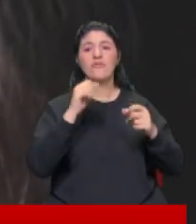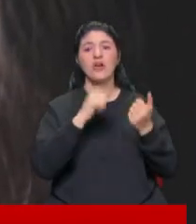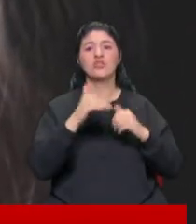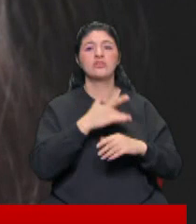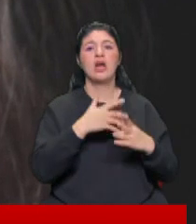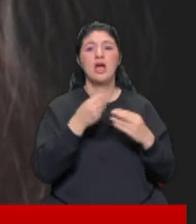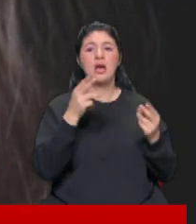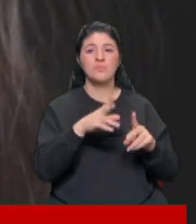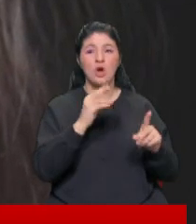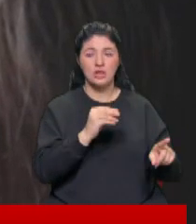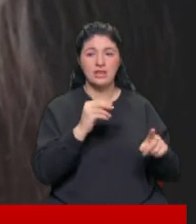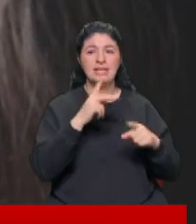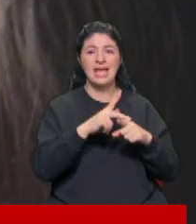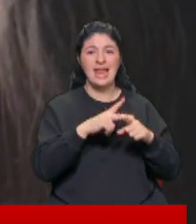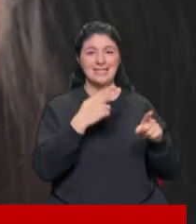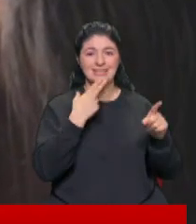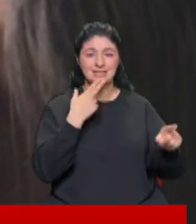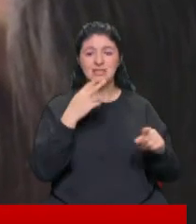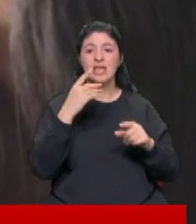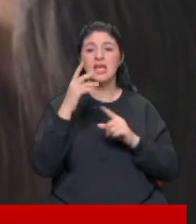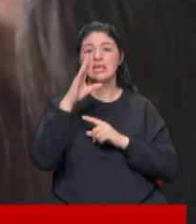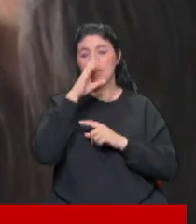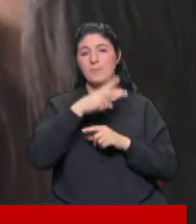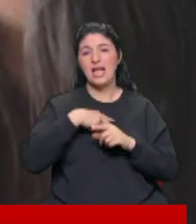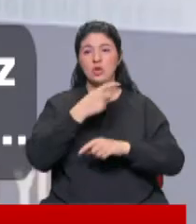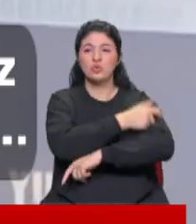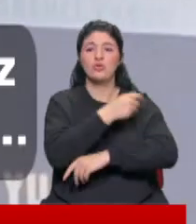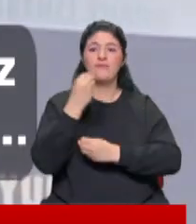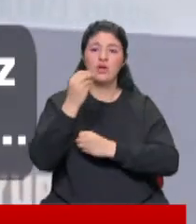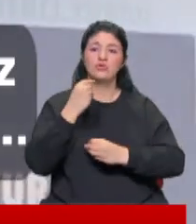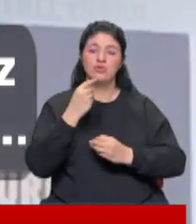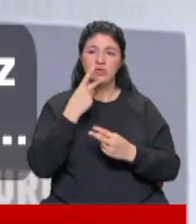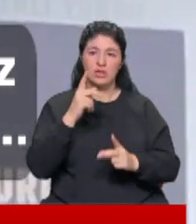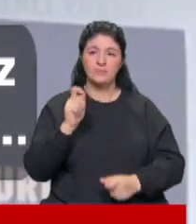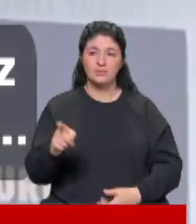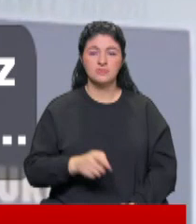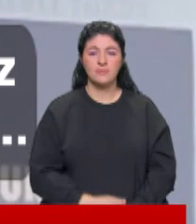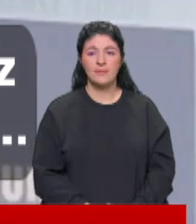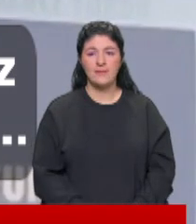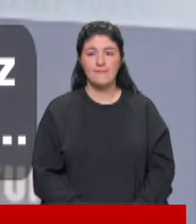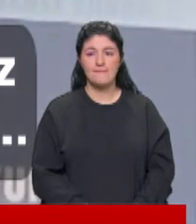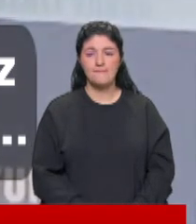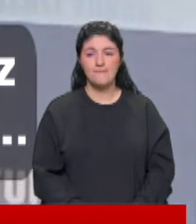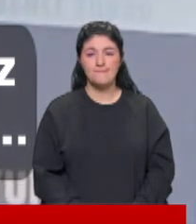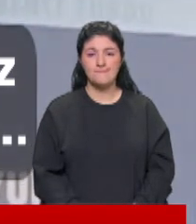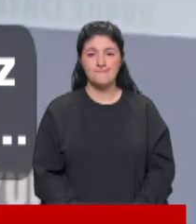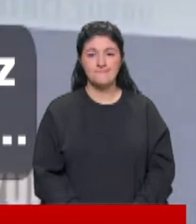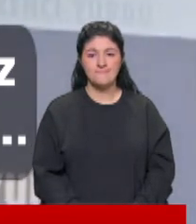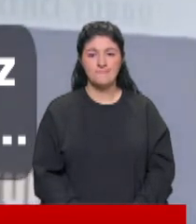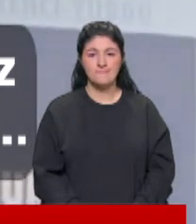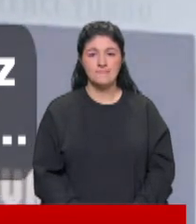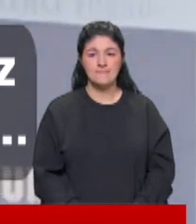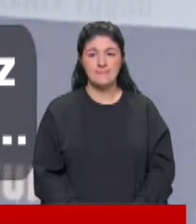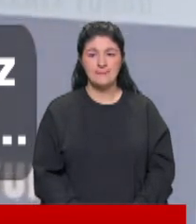faciasında can veren Zeren Artaş'ın adının İBB yurduna verildiğini açıkladı. Dedim ki annesine, size